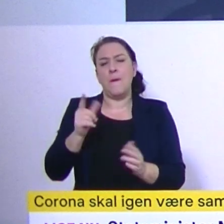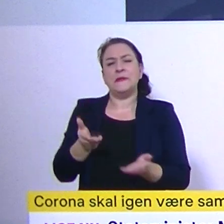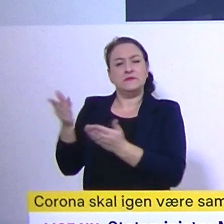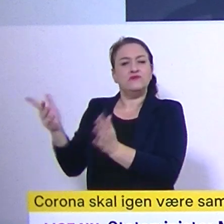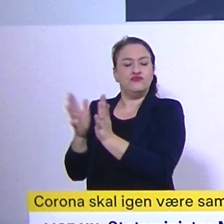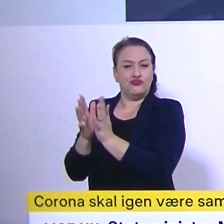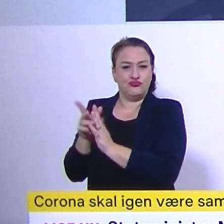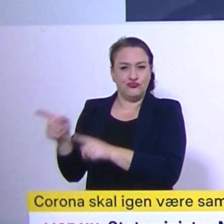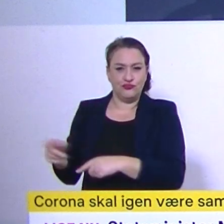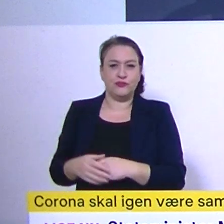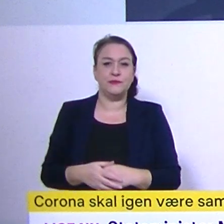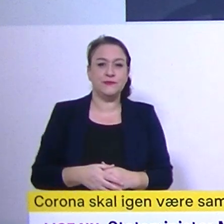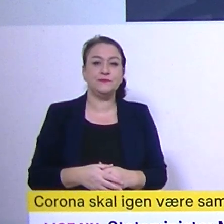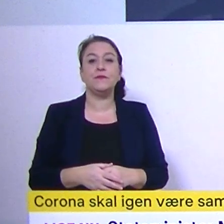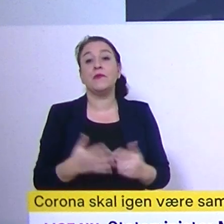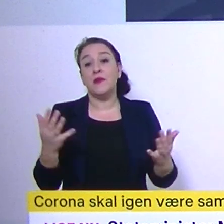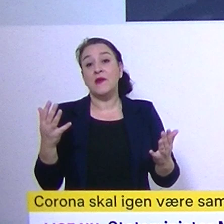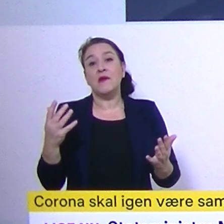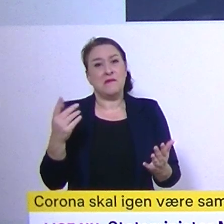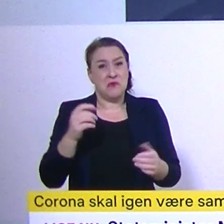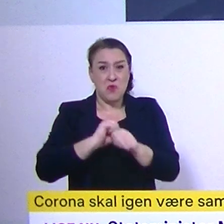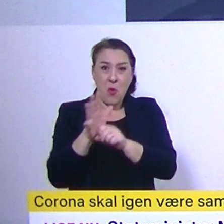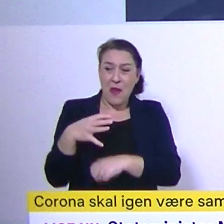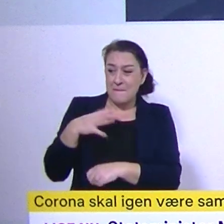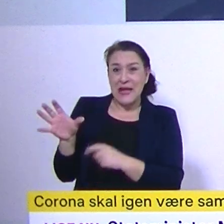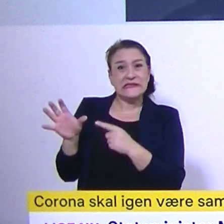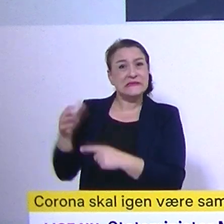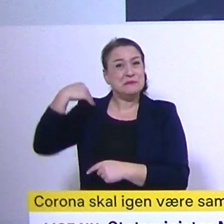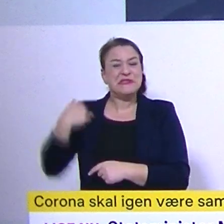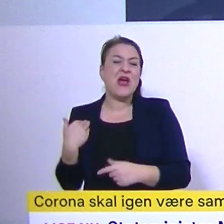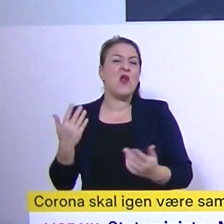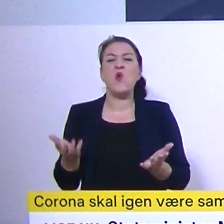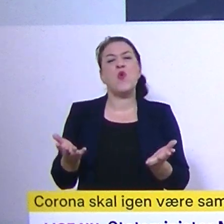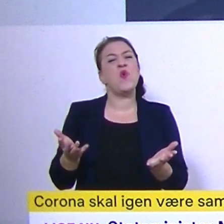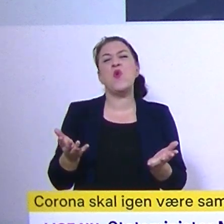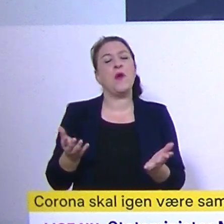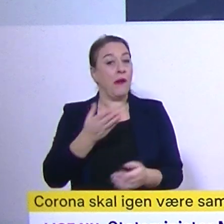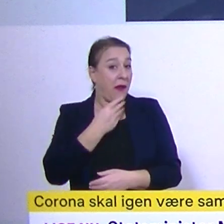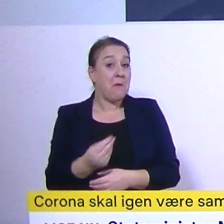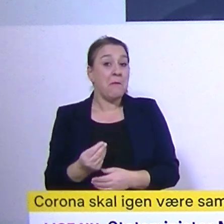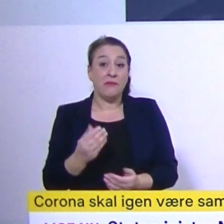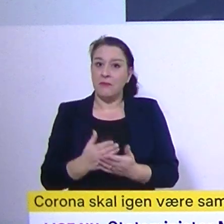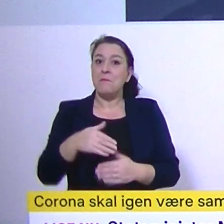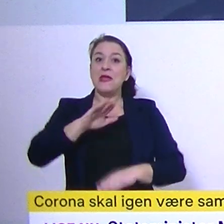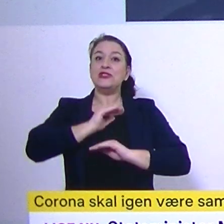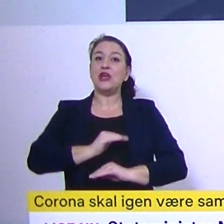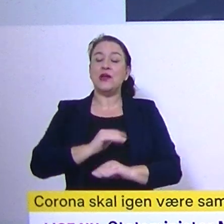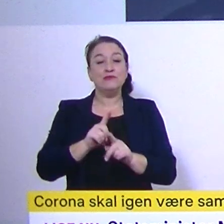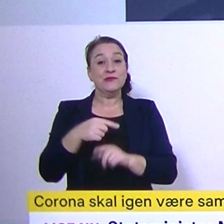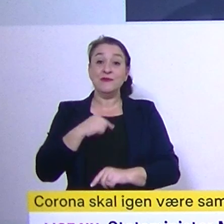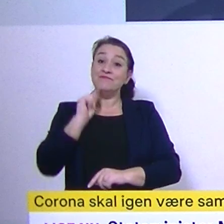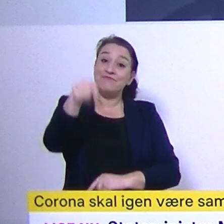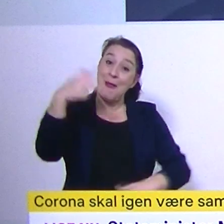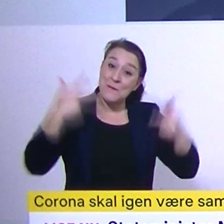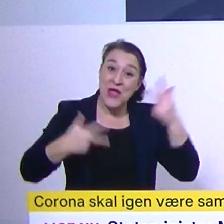er nemt at leve med coronapasset. Jeg synes, det giver en tryghed for den enkelte. Hvis man fx går i biografen eller til koncert,